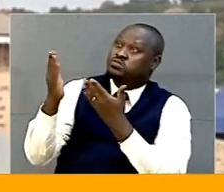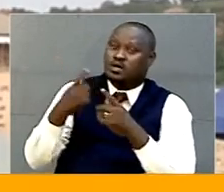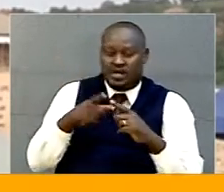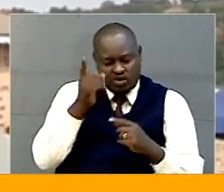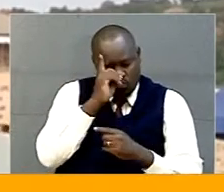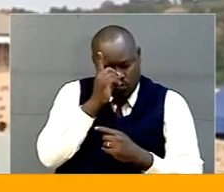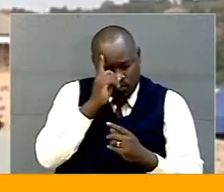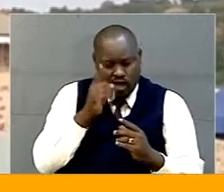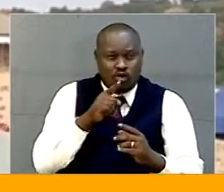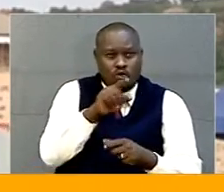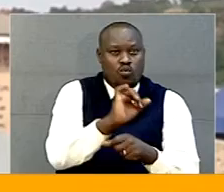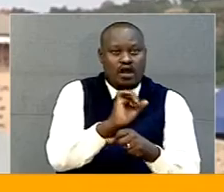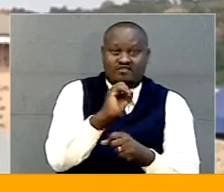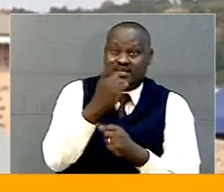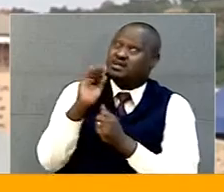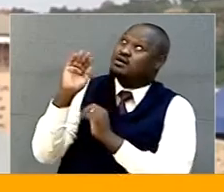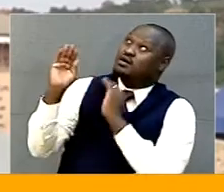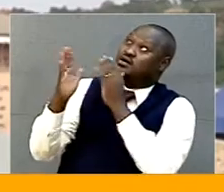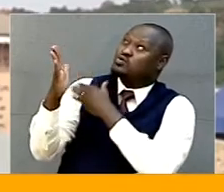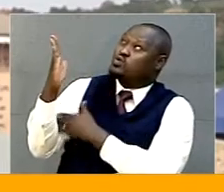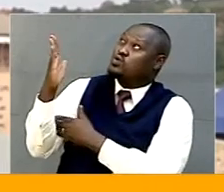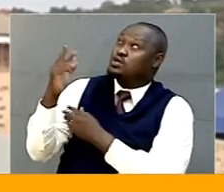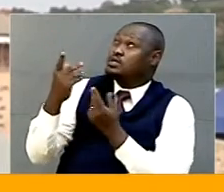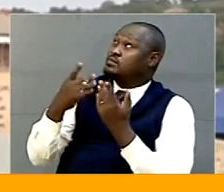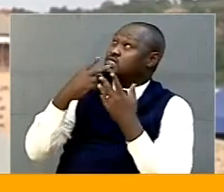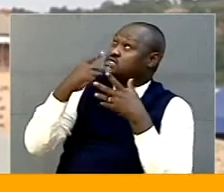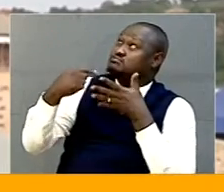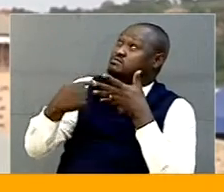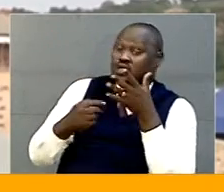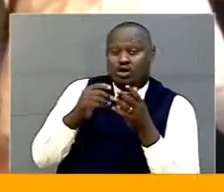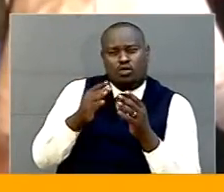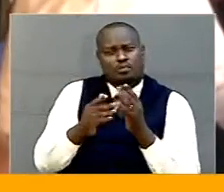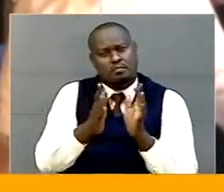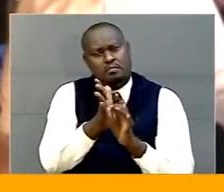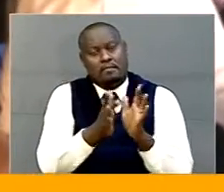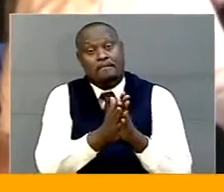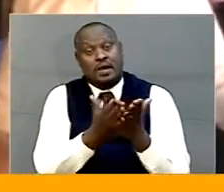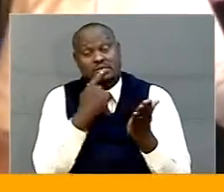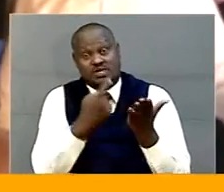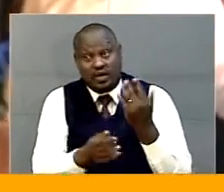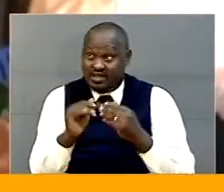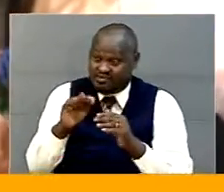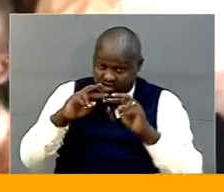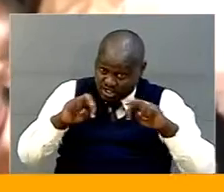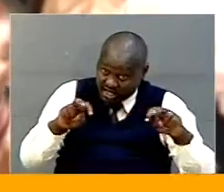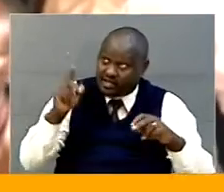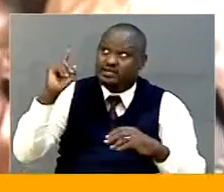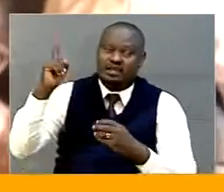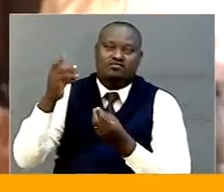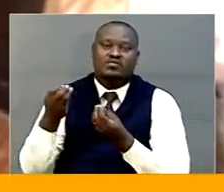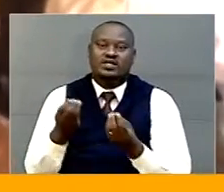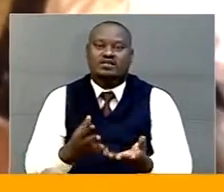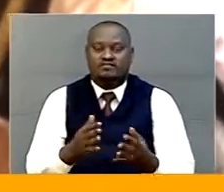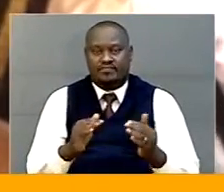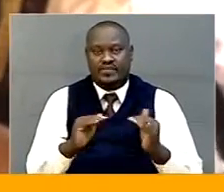oteeka okufuna direction kikyogenda okukola ku mukama ga nti anoonya alaba. Pastor J.D. Lowry okuva mu